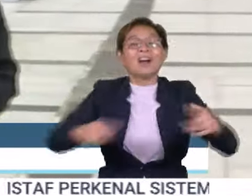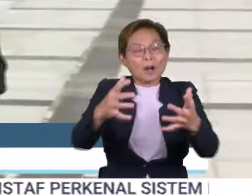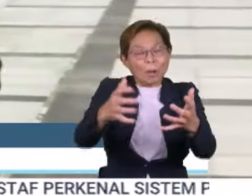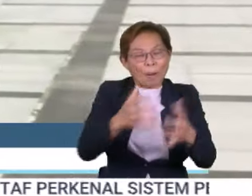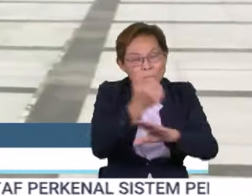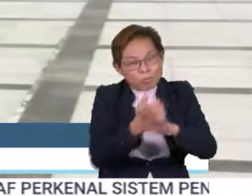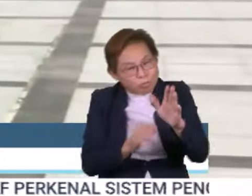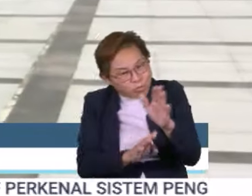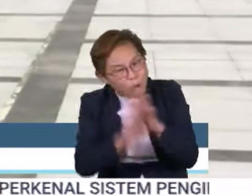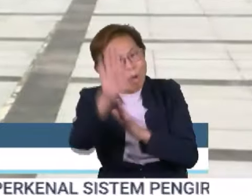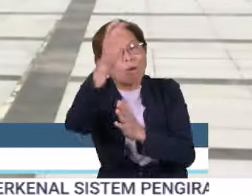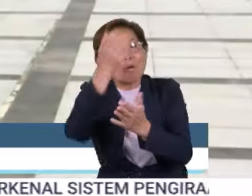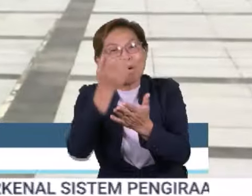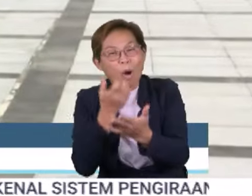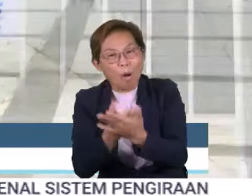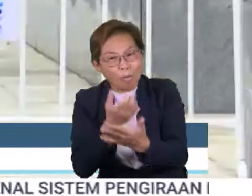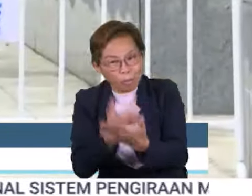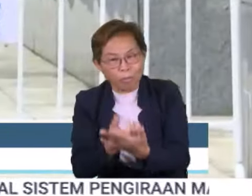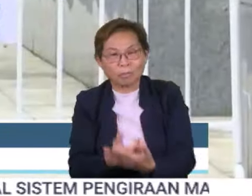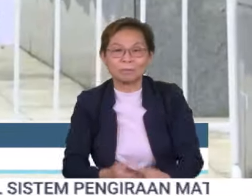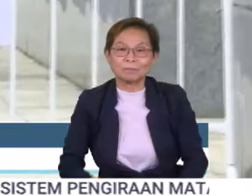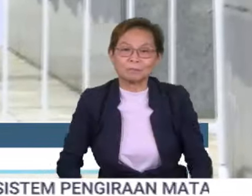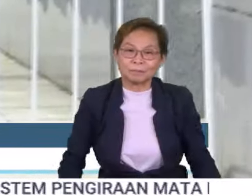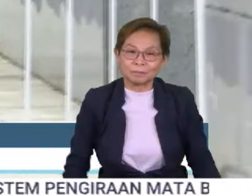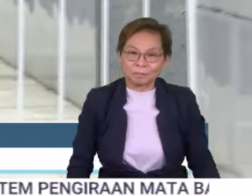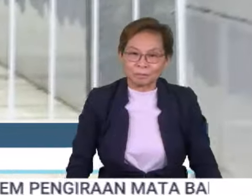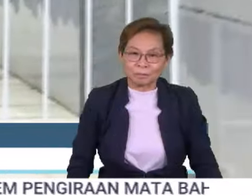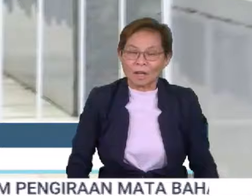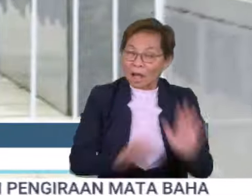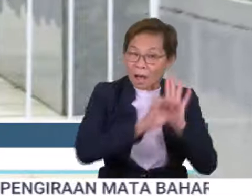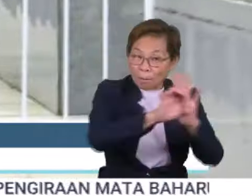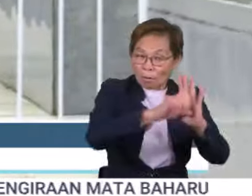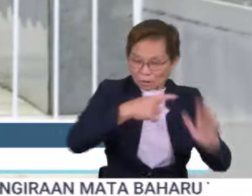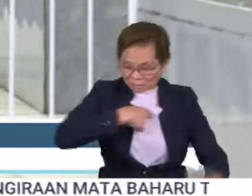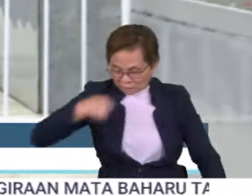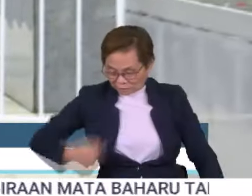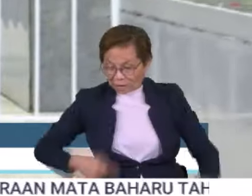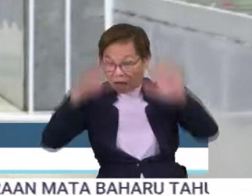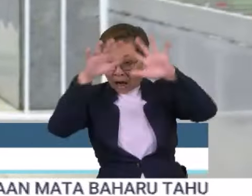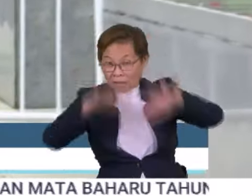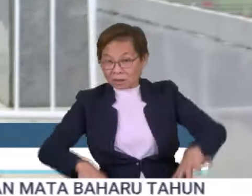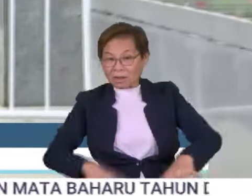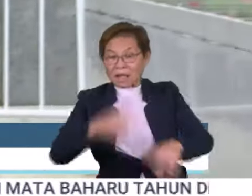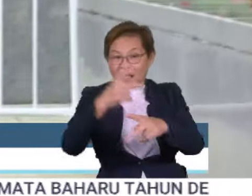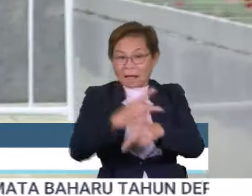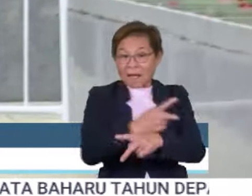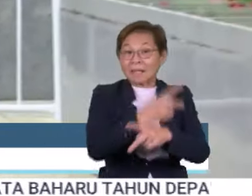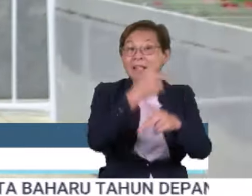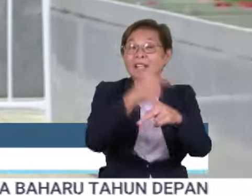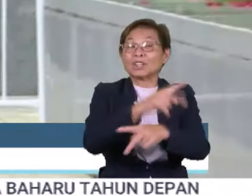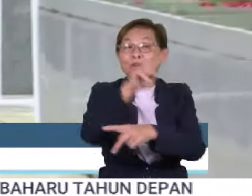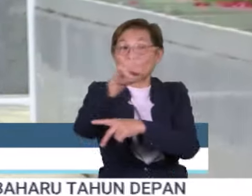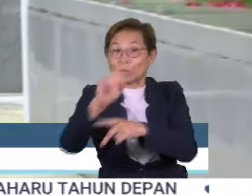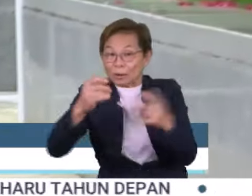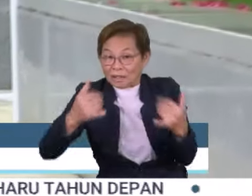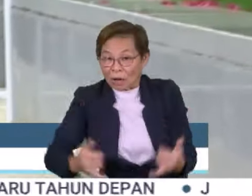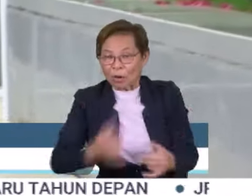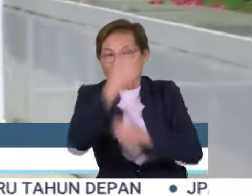hasrat pertumbuhan ekonomi berkenaan. Expo China ASEAN yang memasuki edisi